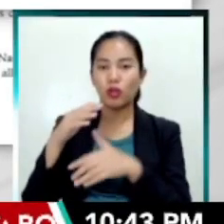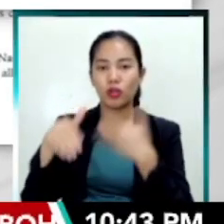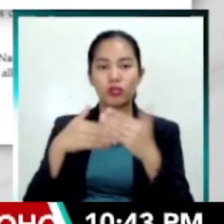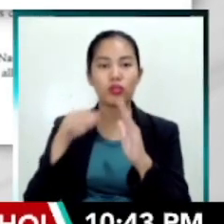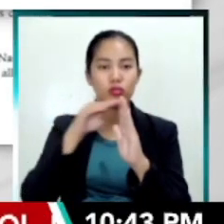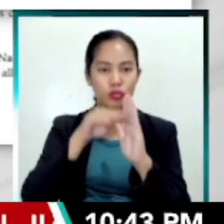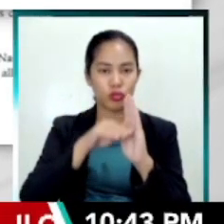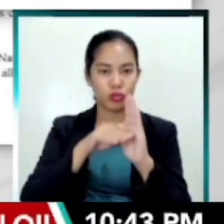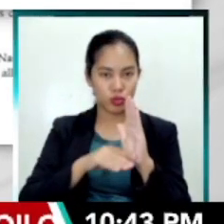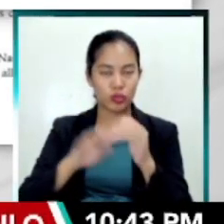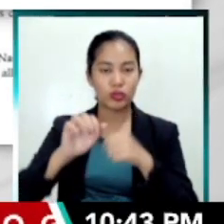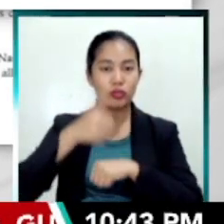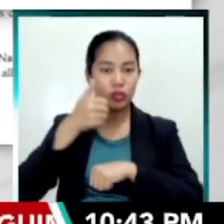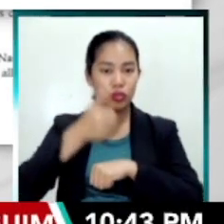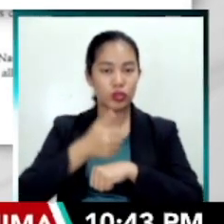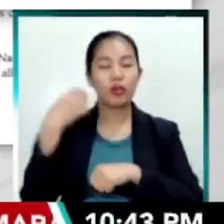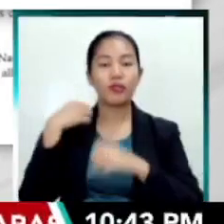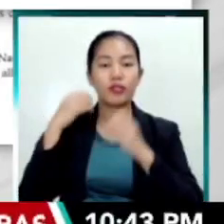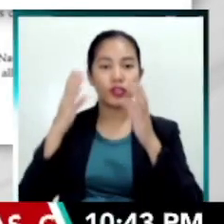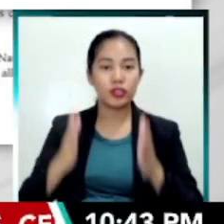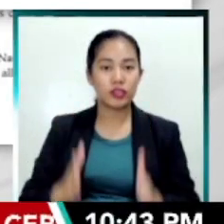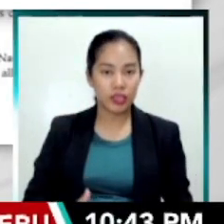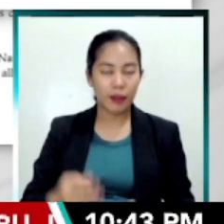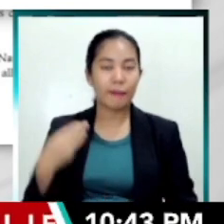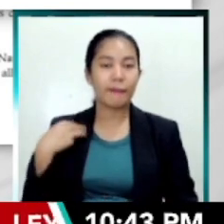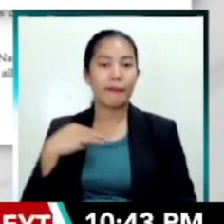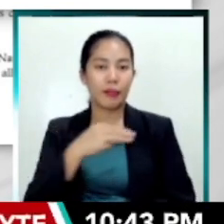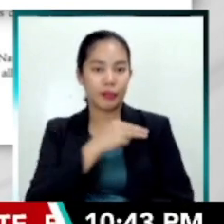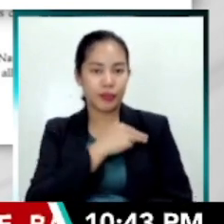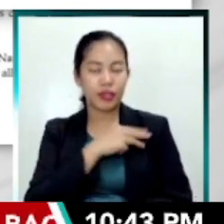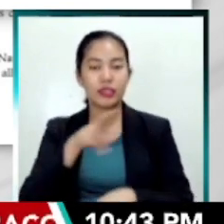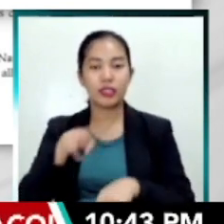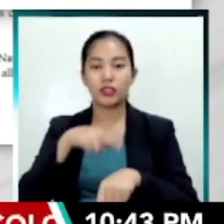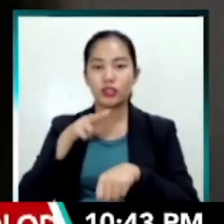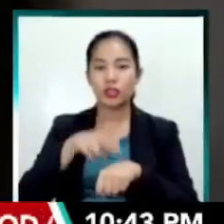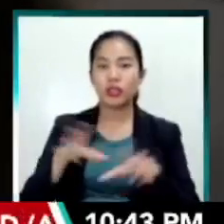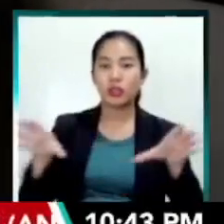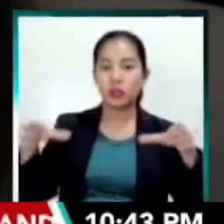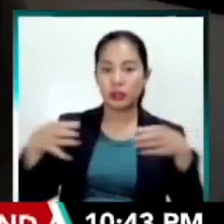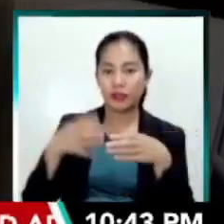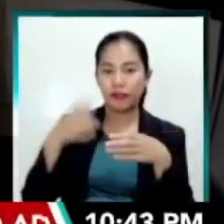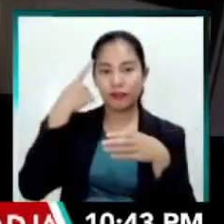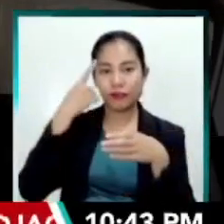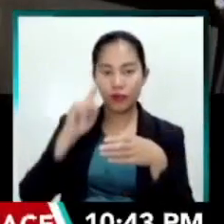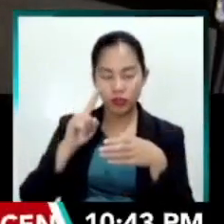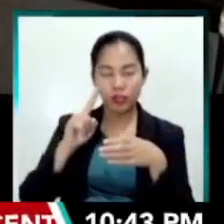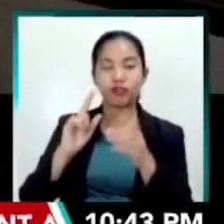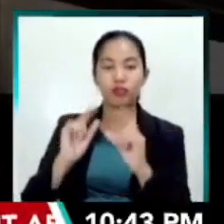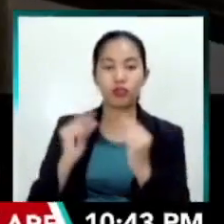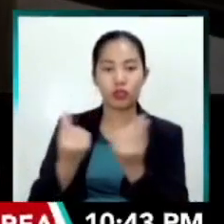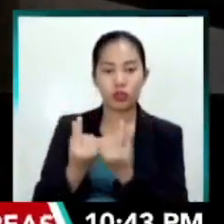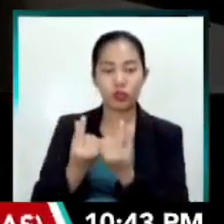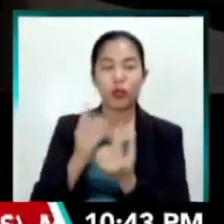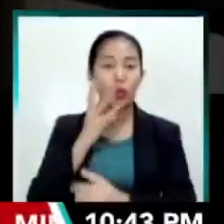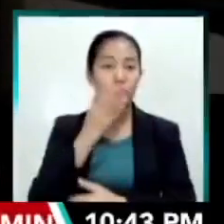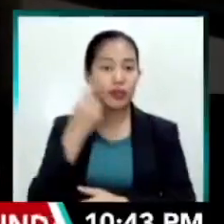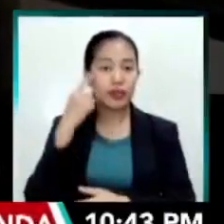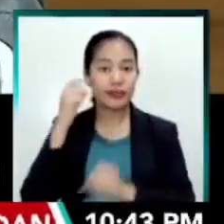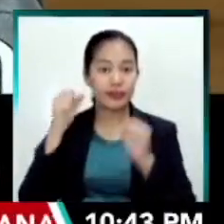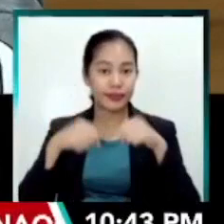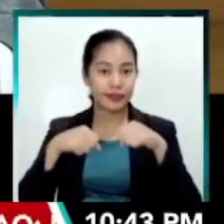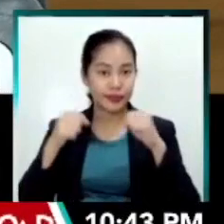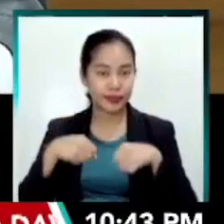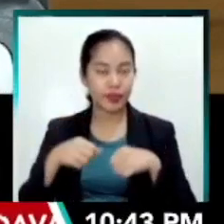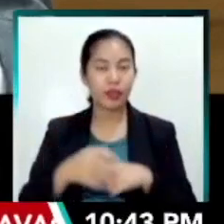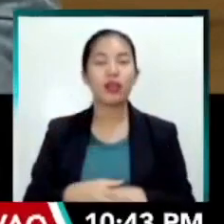mga opisyal at chairpersons ng mga National Committee ng Partido. Ang mga pabor sa desisyon ay sina Commissioner Socorro Inting